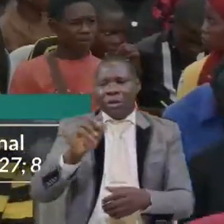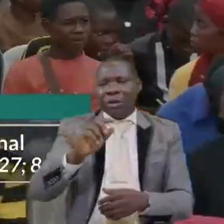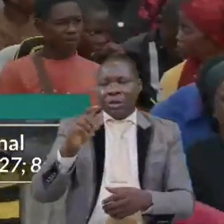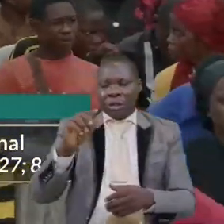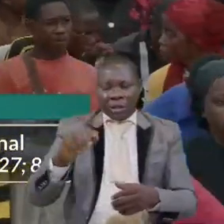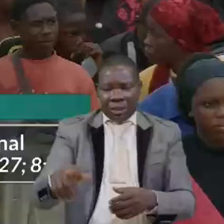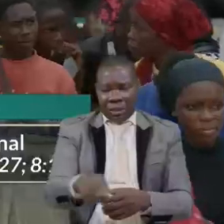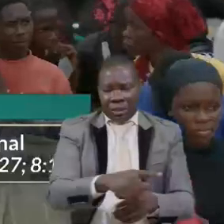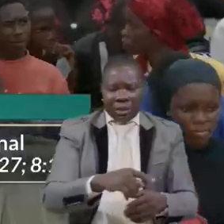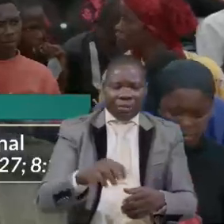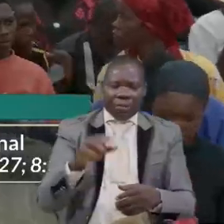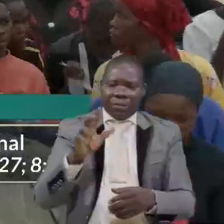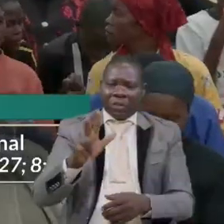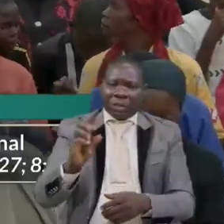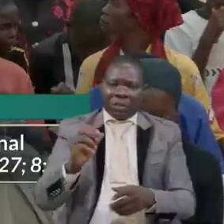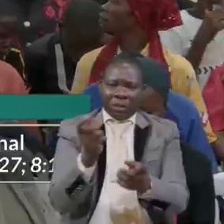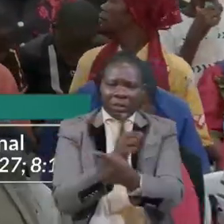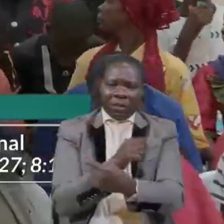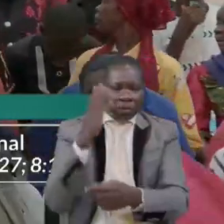en 30 jours,